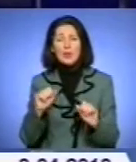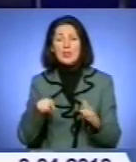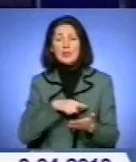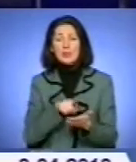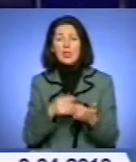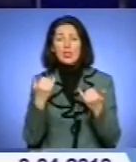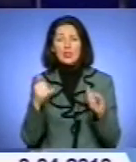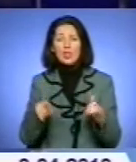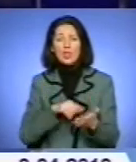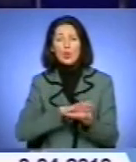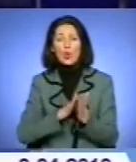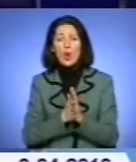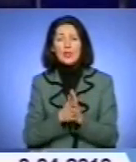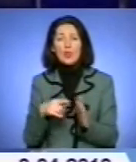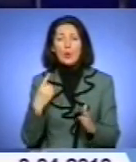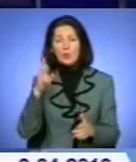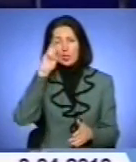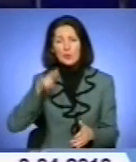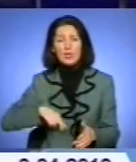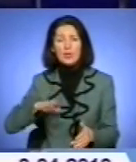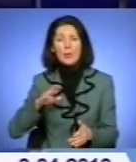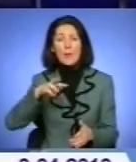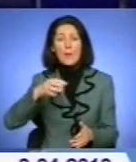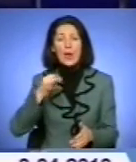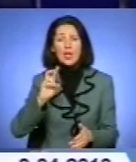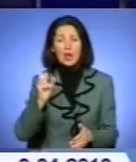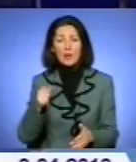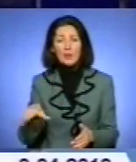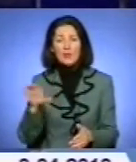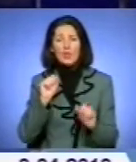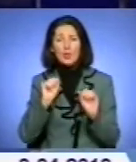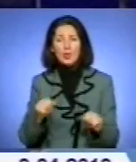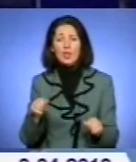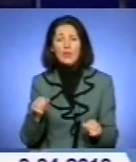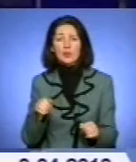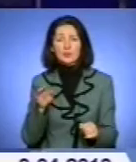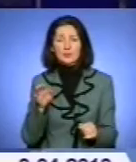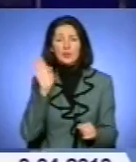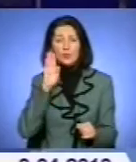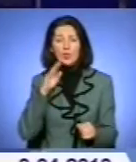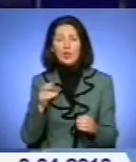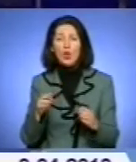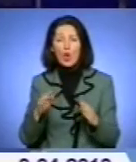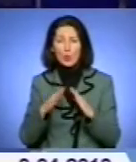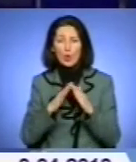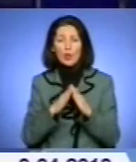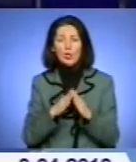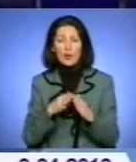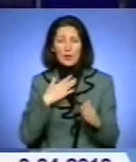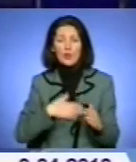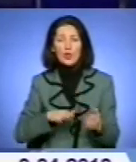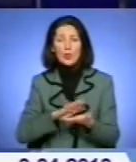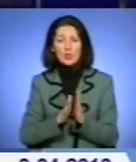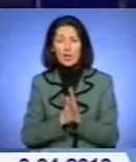ситуацій облдержадміністрації Василь Майка. Усі важливі гідроспоруди у задовільному стані. Однак метеорологи прогнозують опади,